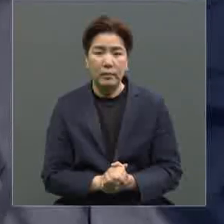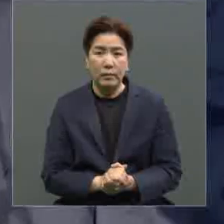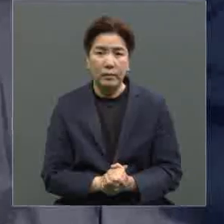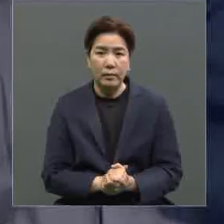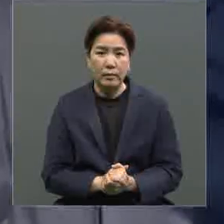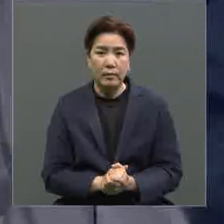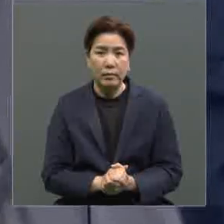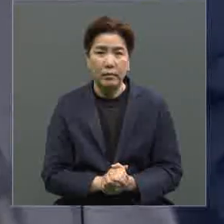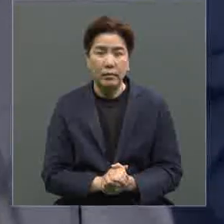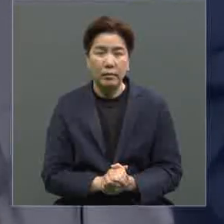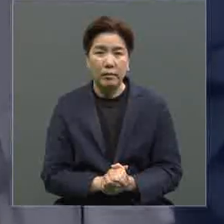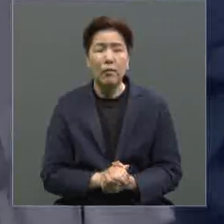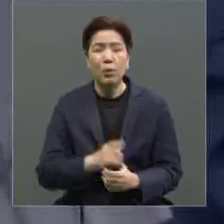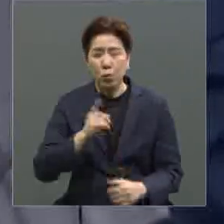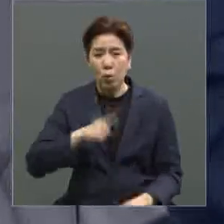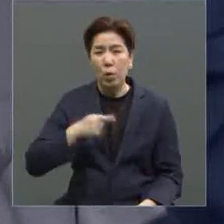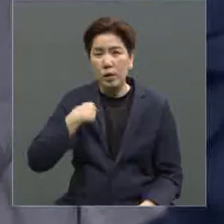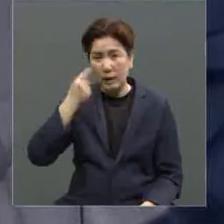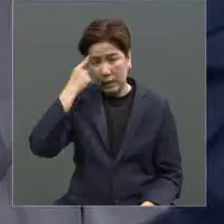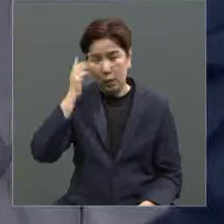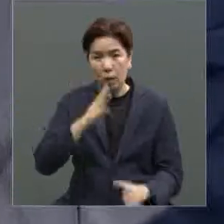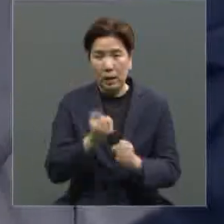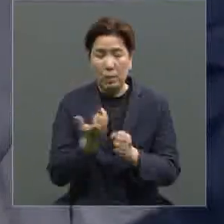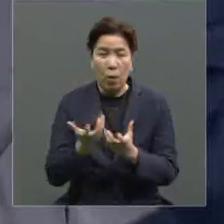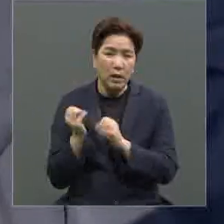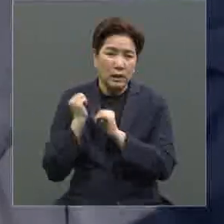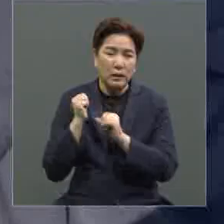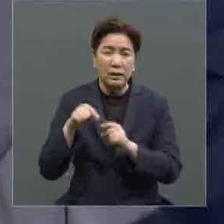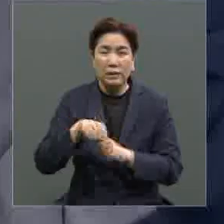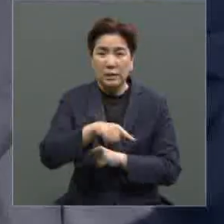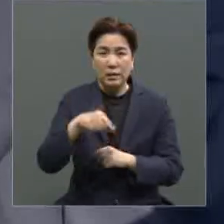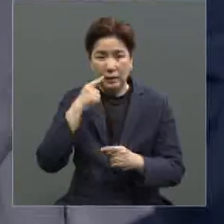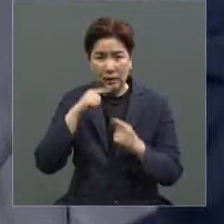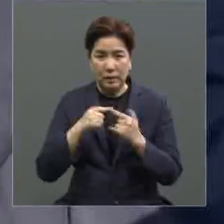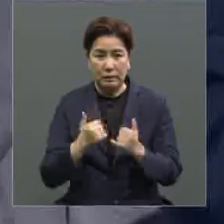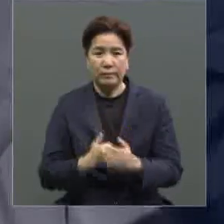ให้การบ้านไปแล้วก็ต้องมีคิดว่าลูกหาบที่อยู่เนี่ยจะมีอะไรทำ